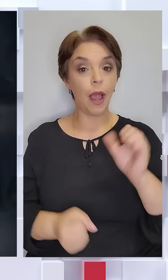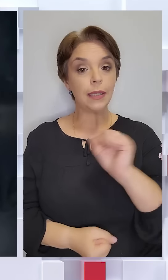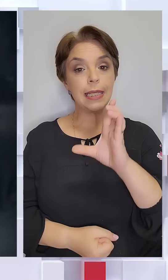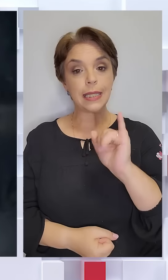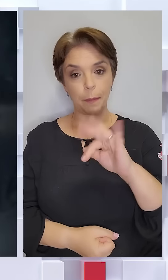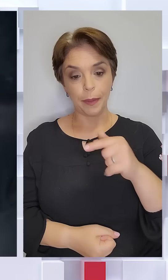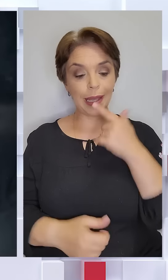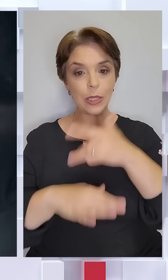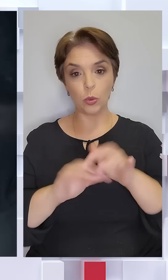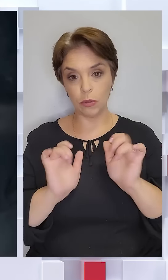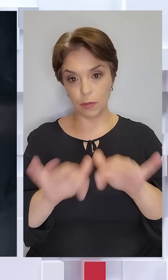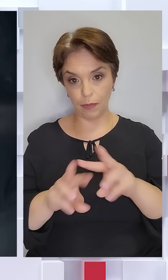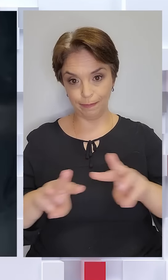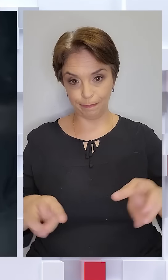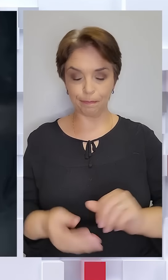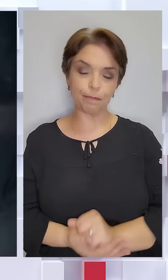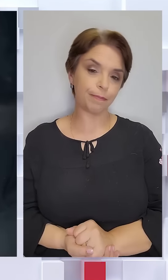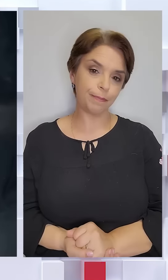Сабіга, міністр закордонних справ України.